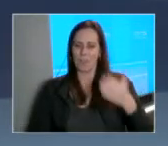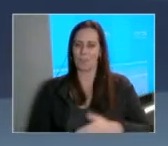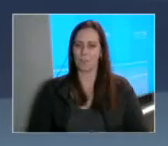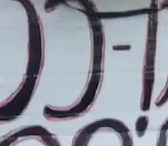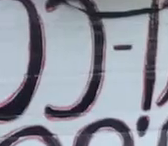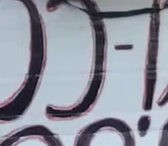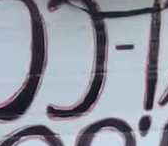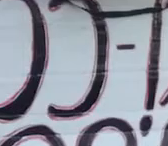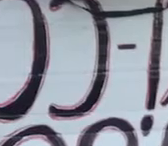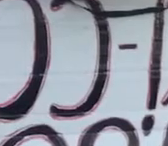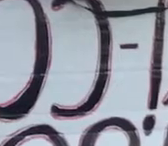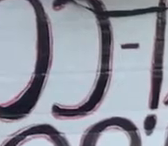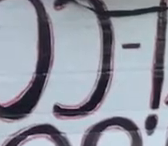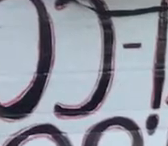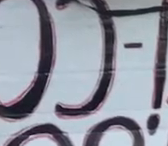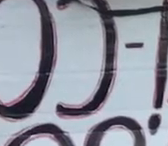הבא.